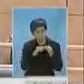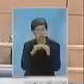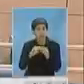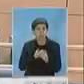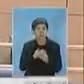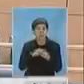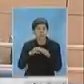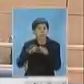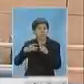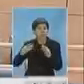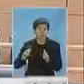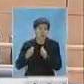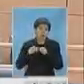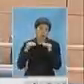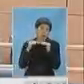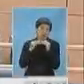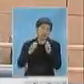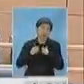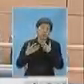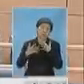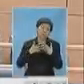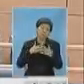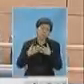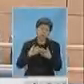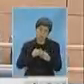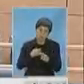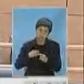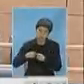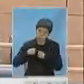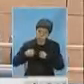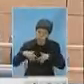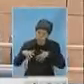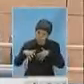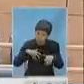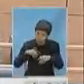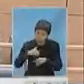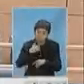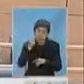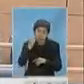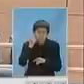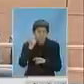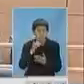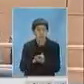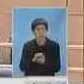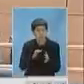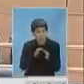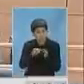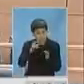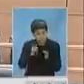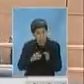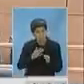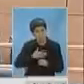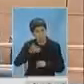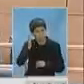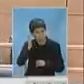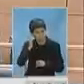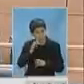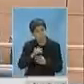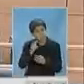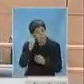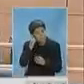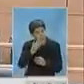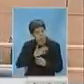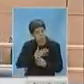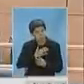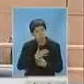พรรคฝ่ายค้านไม่ให้ความเป็นธรรมไม่เป็นไรแต่ขอหัวใจประชาชนได้โปรดรับฟังความจริงที่ผมพูดแล้วไตร่ตรองด้วย